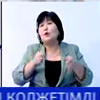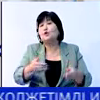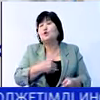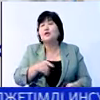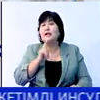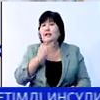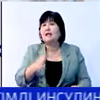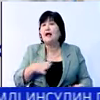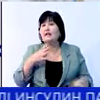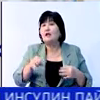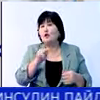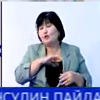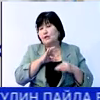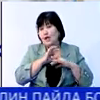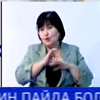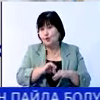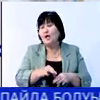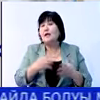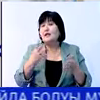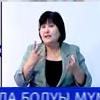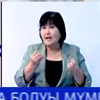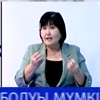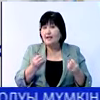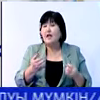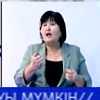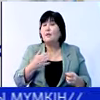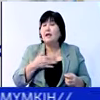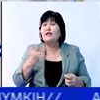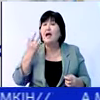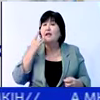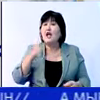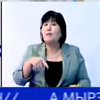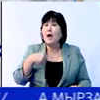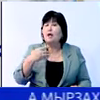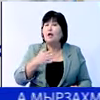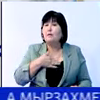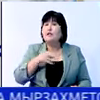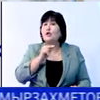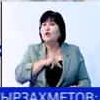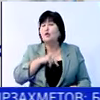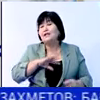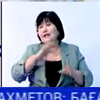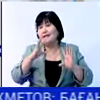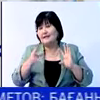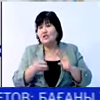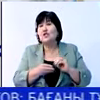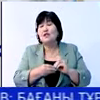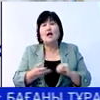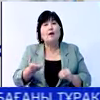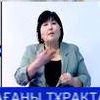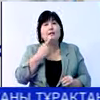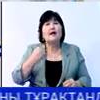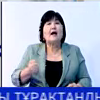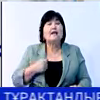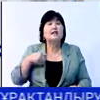жастарға дайындық жұмыстарын жүргізу. Және де мен әрдайым айтып жүрем, біздің жұмыстарымыздың нәтижесінде біздің